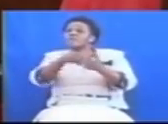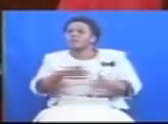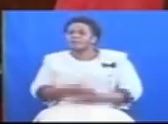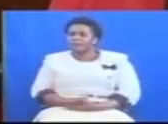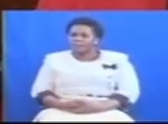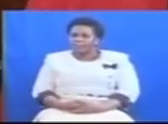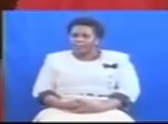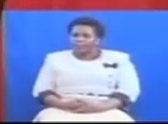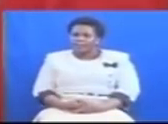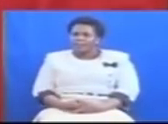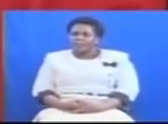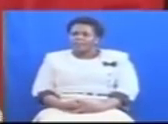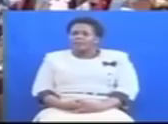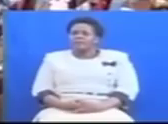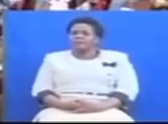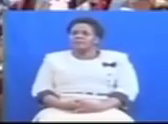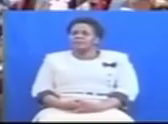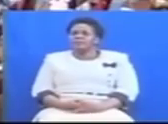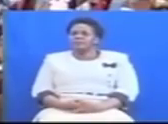umeme?